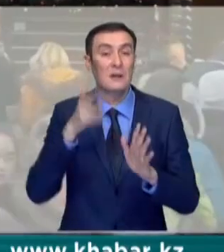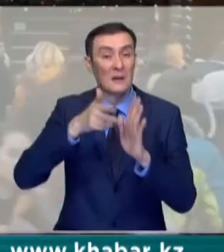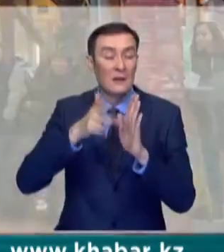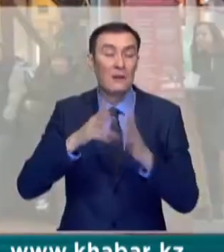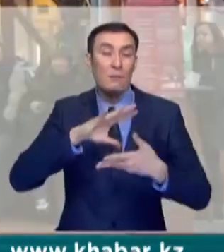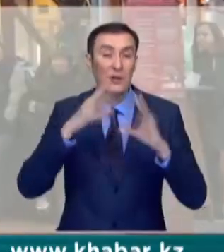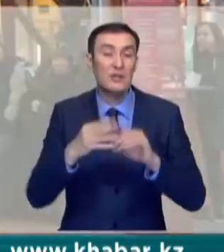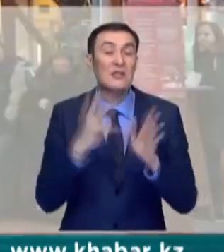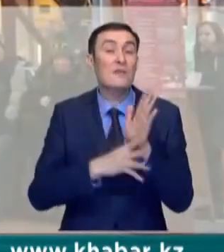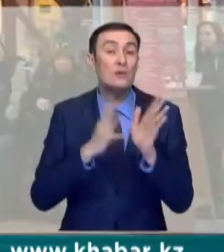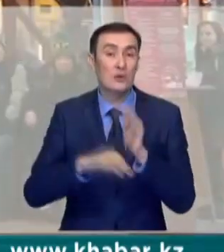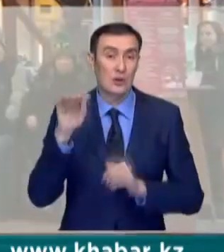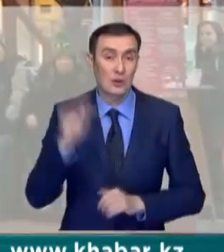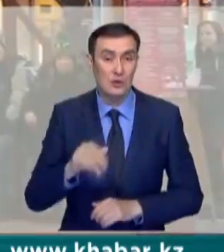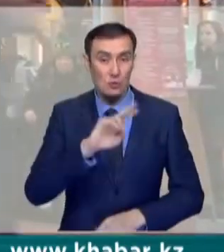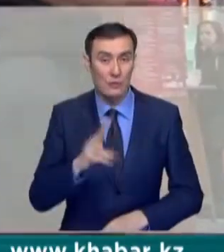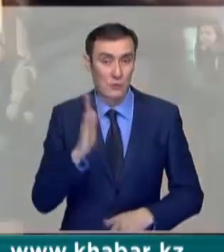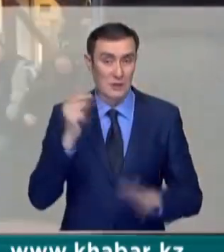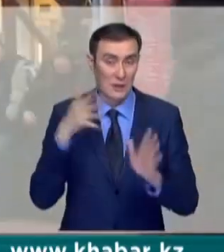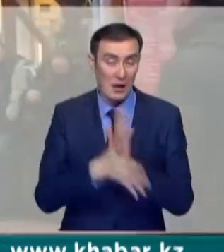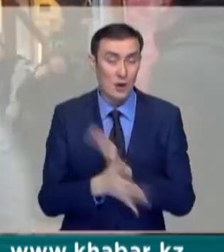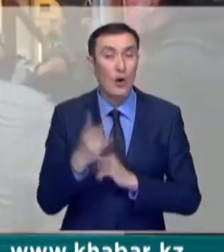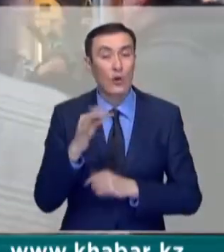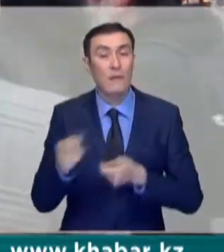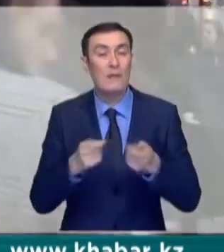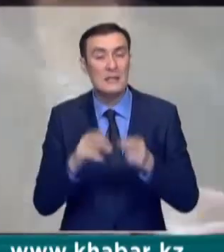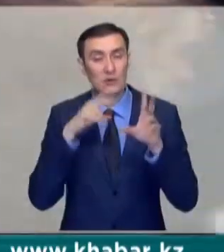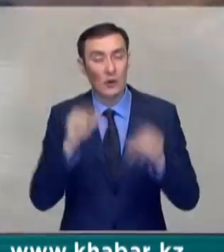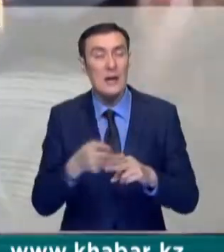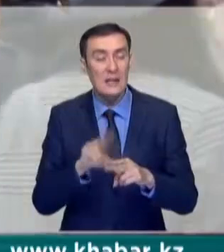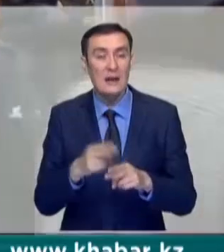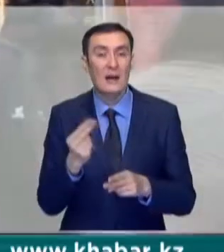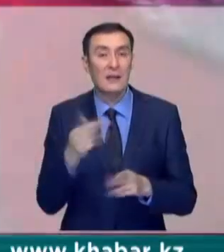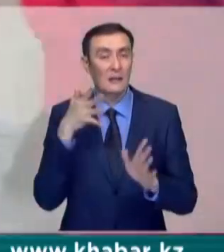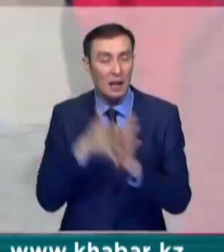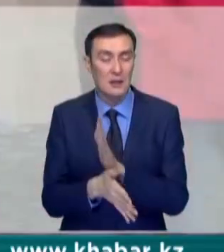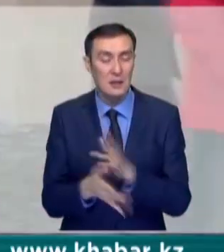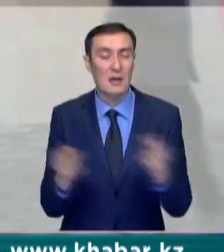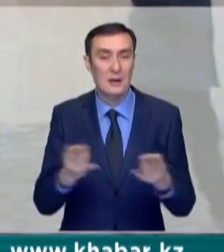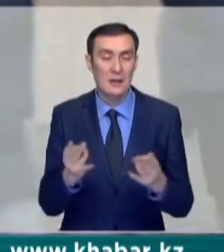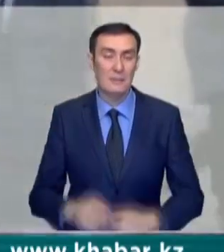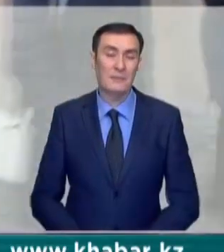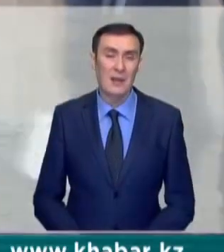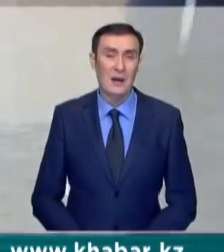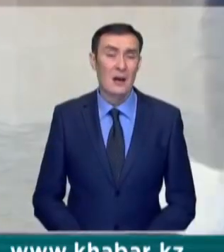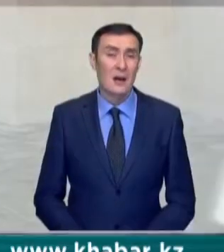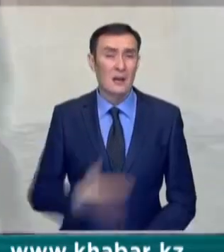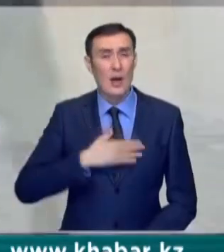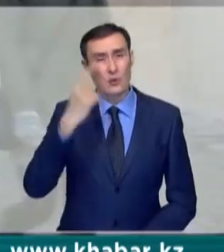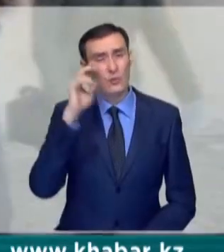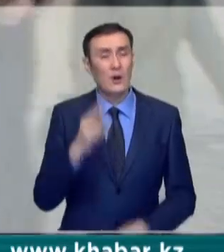мэрии почти в 90 тысяч долларов. Однако власти уверяют, эти траты обоснованы. Я думаю, что это